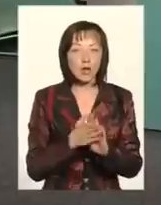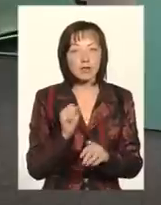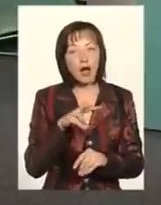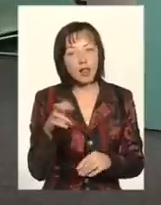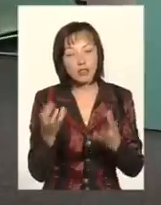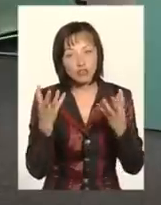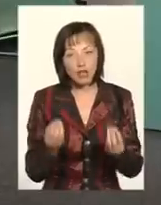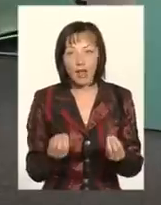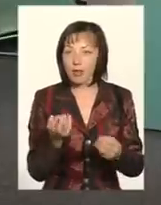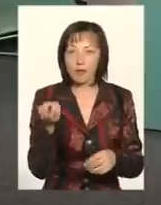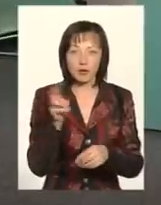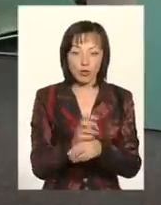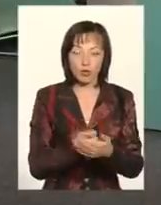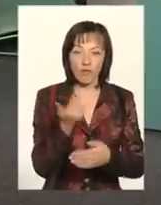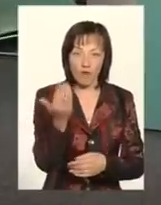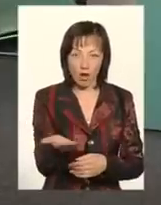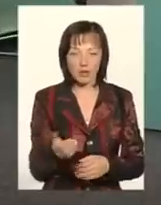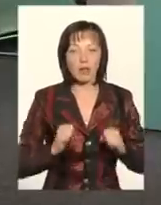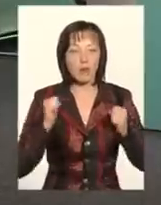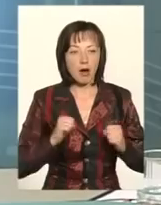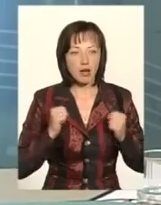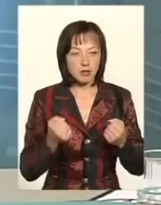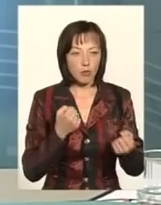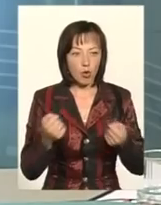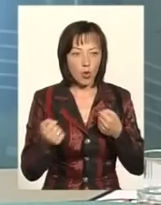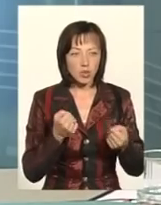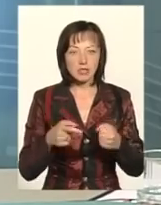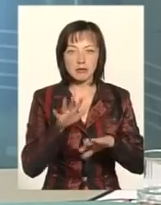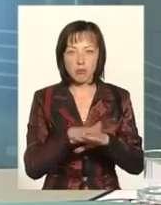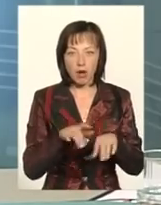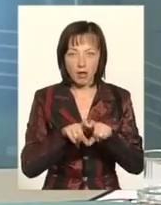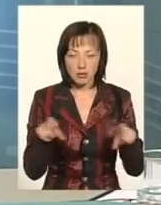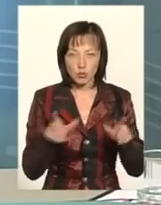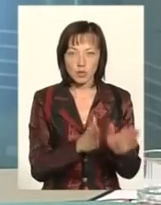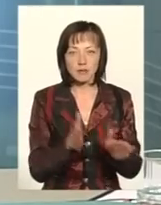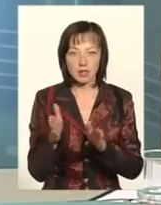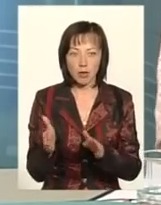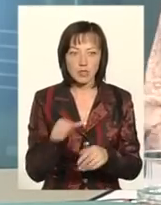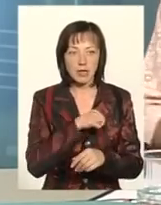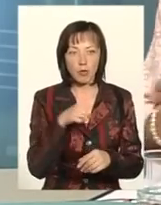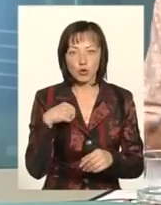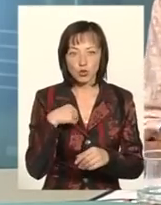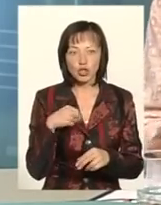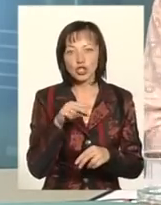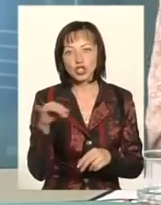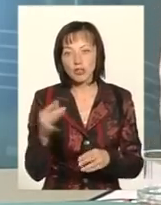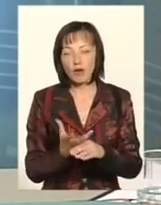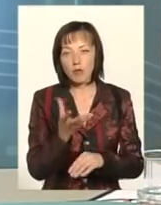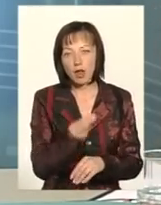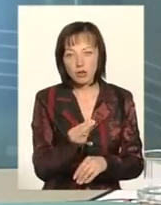але ще не прийшов до вас і намагається боротися з банками з банківською системою самотужки чи то